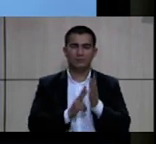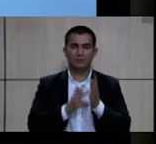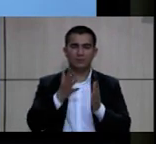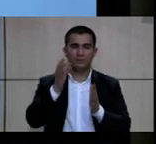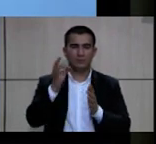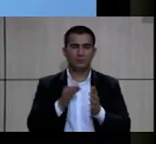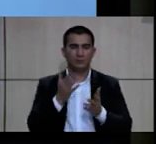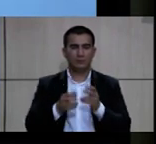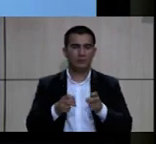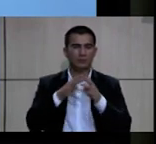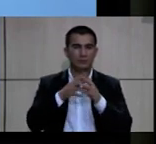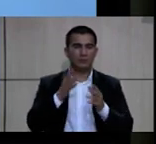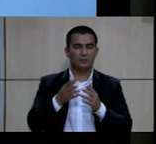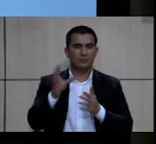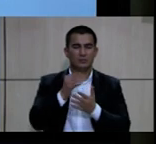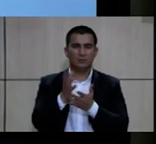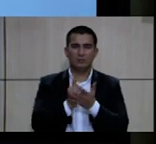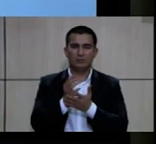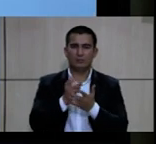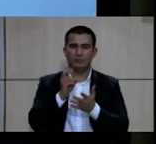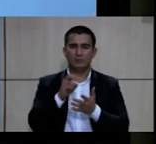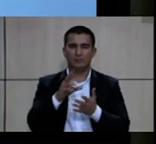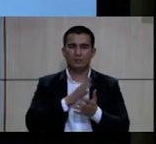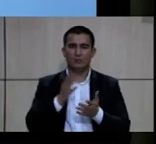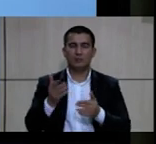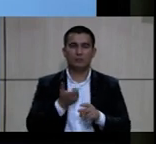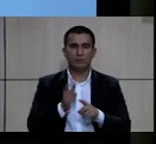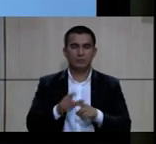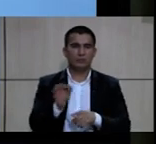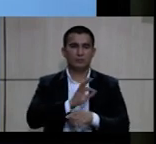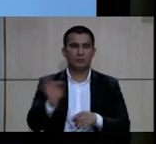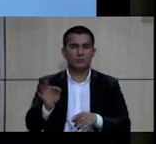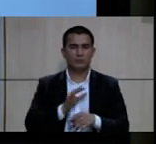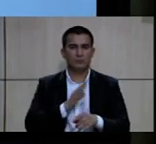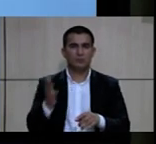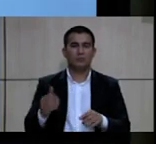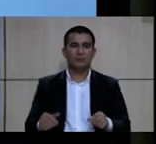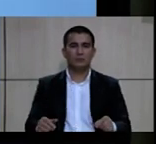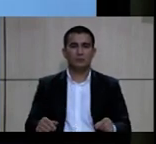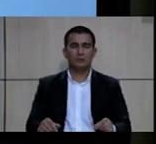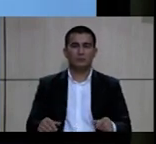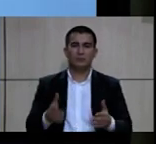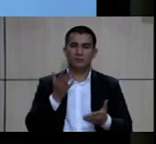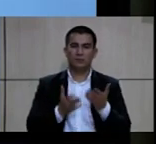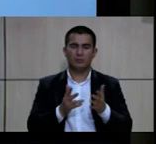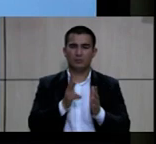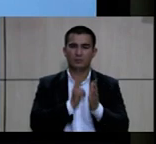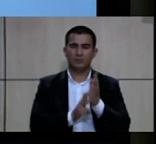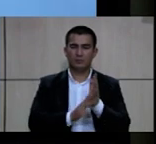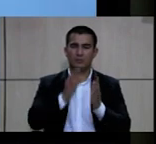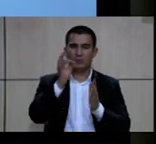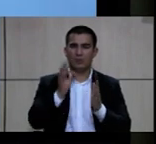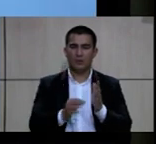gacha bal yig'gan bo'lsangiz, siz albatta a'lo baho bilan baholandingiz. Agar 80%